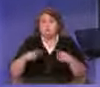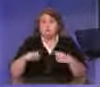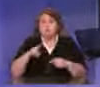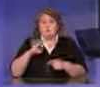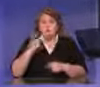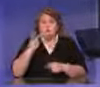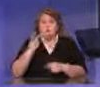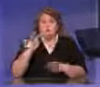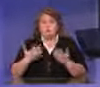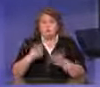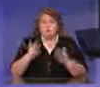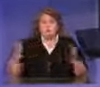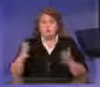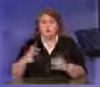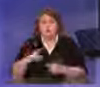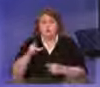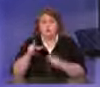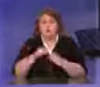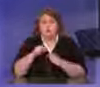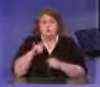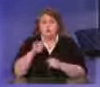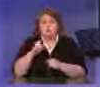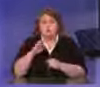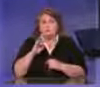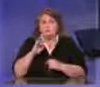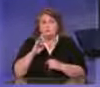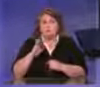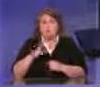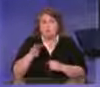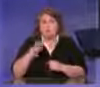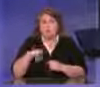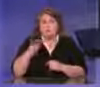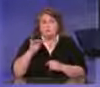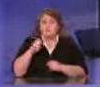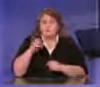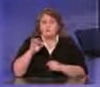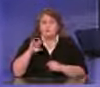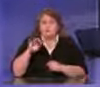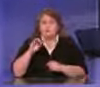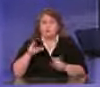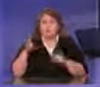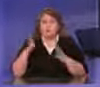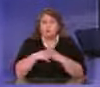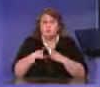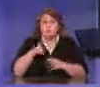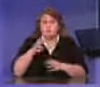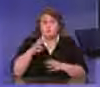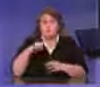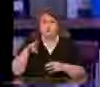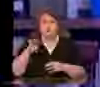по двум или более пар признаков. Для дигибридного скрещивания Мендель